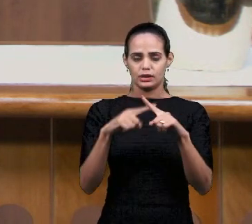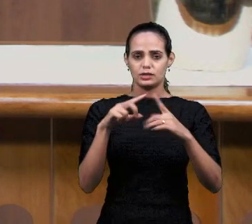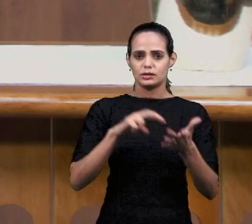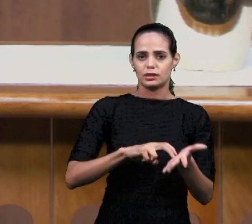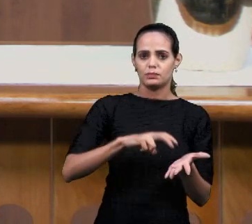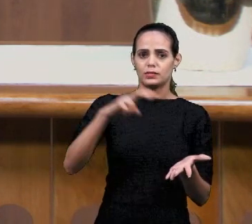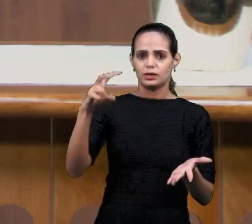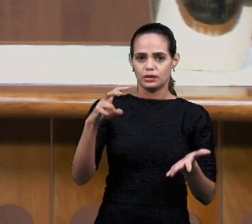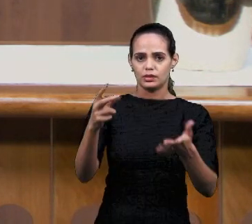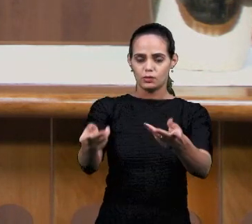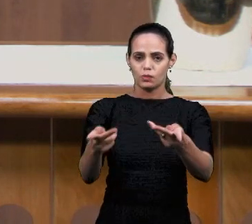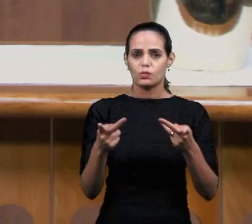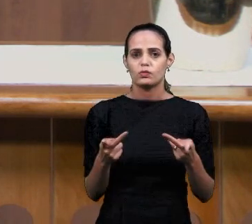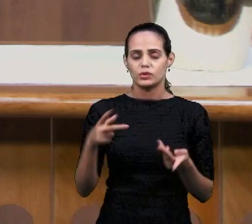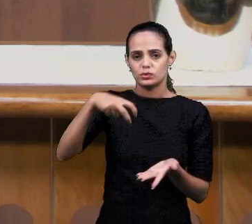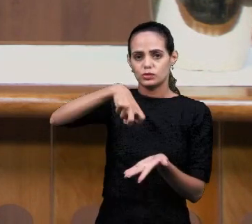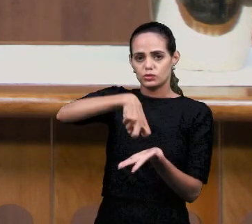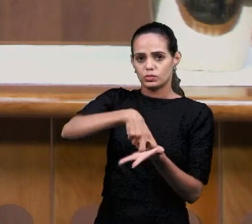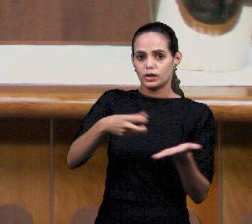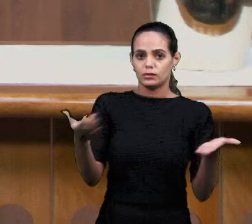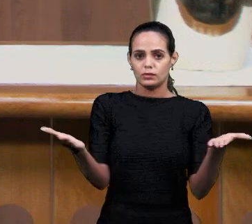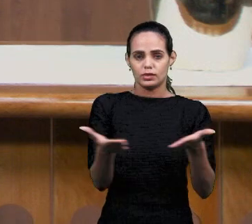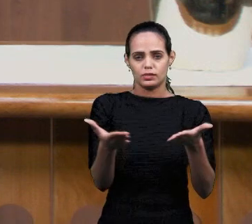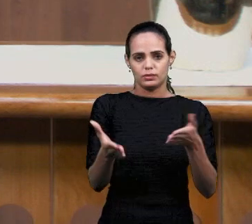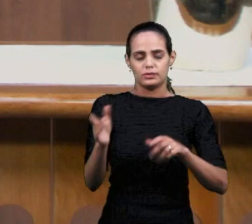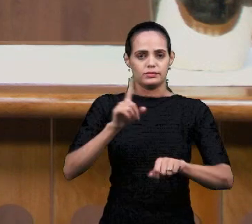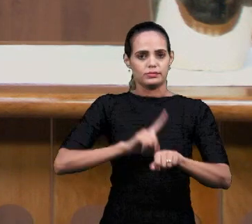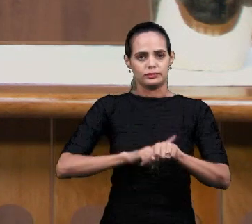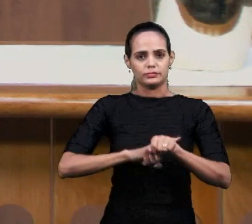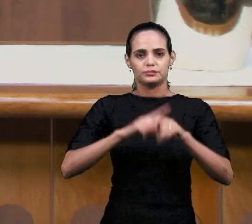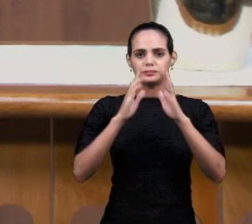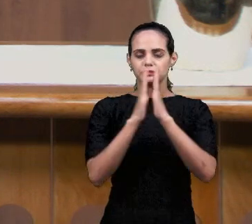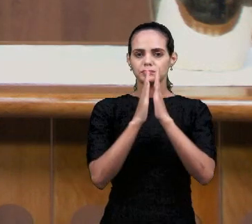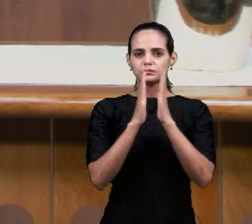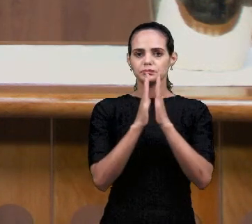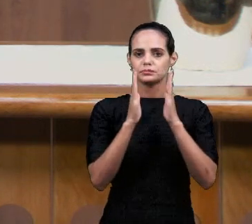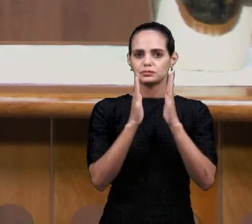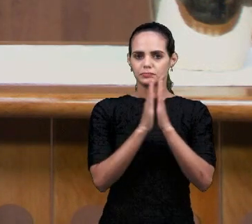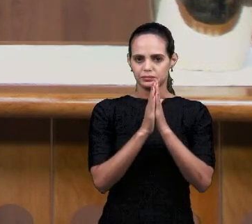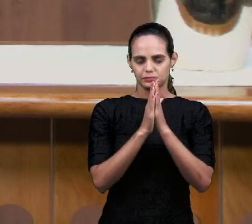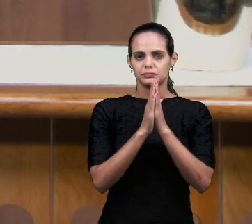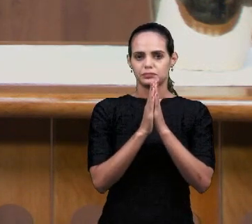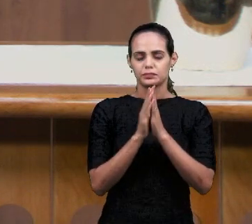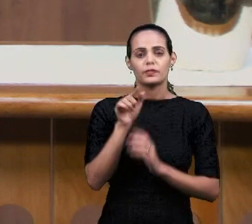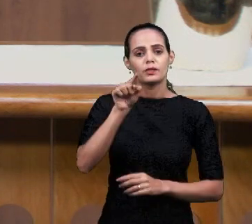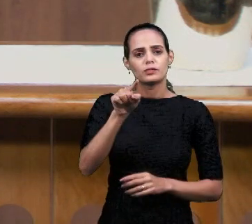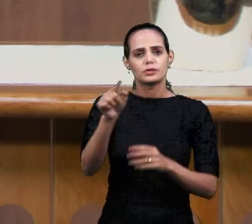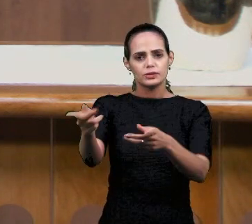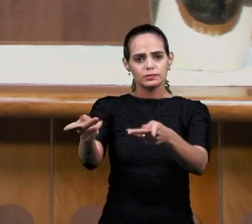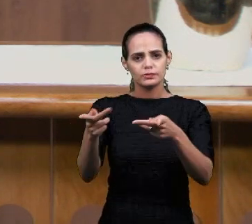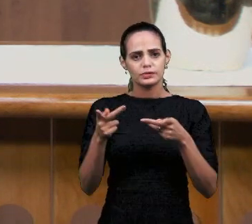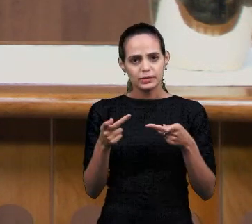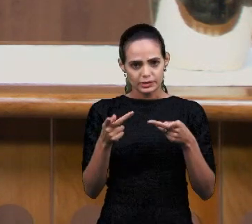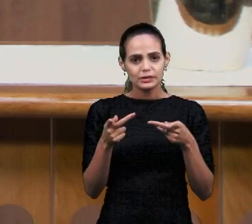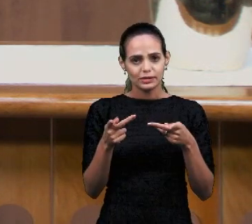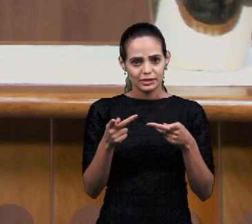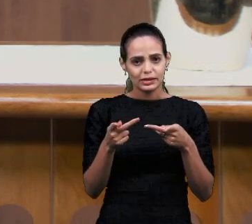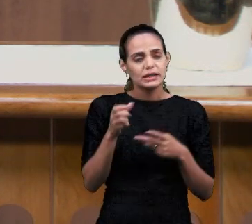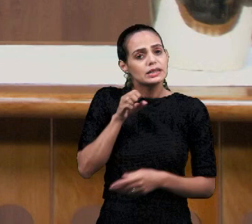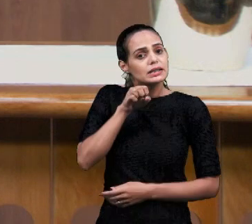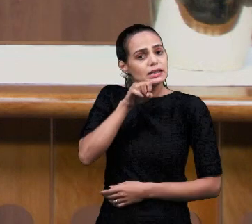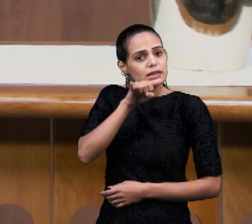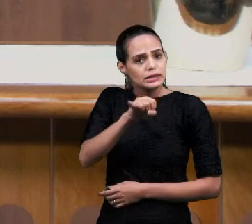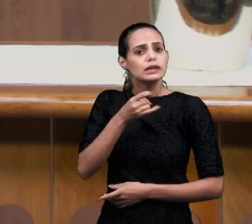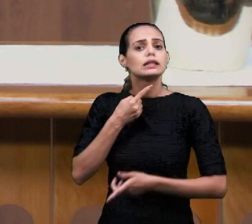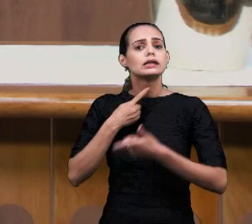matin, j'invite à que se mettent à genoux pour ce moment de prière. À vous qui nous visitent, nous pouvons dire comme ça, si vous souhaitez, vous